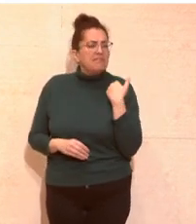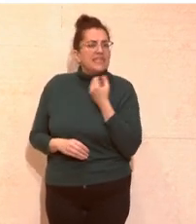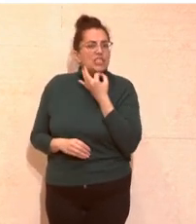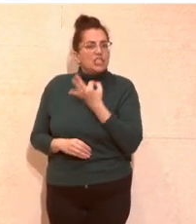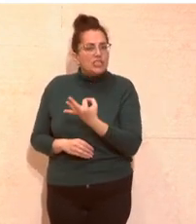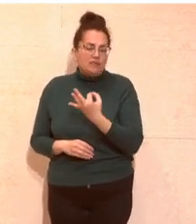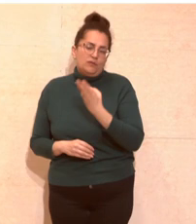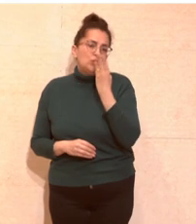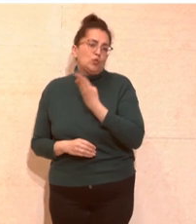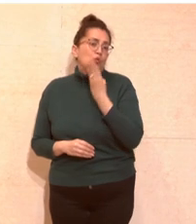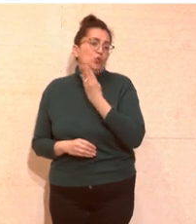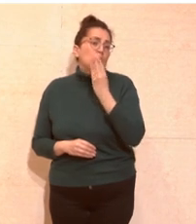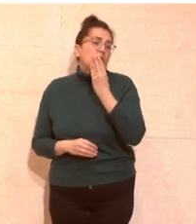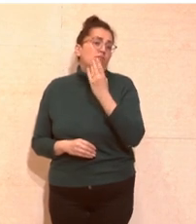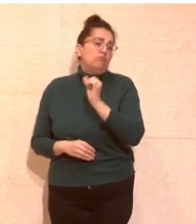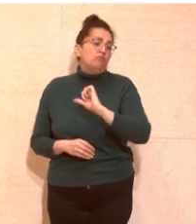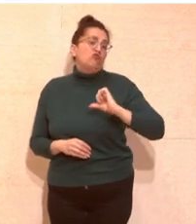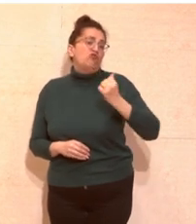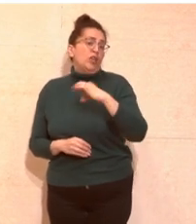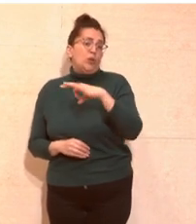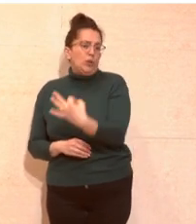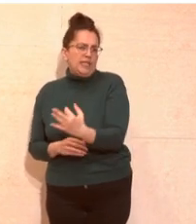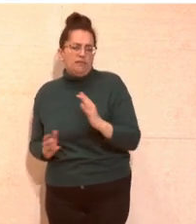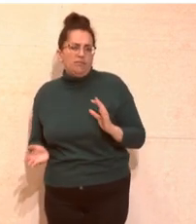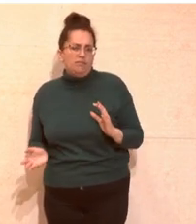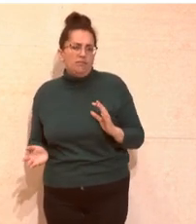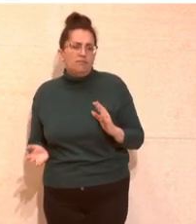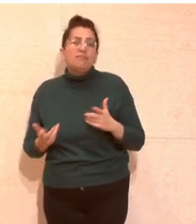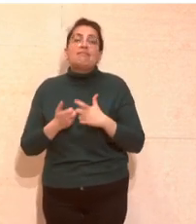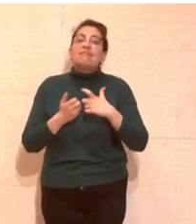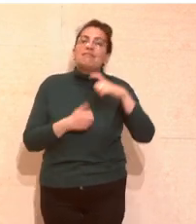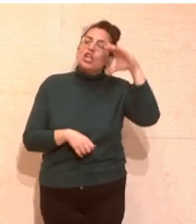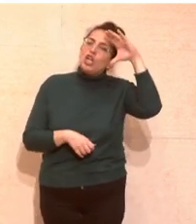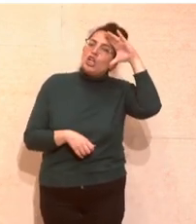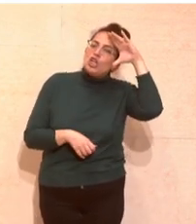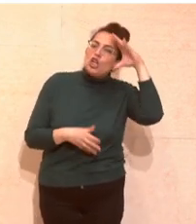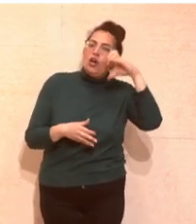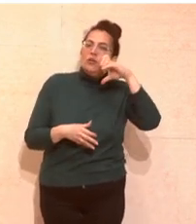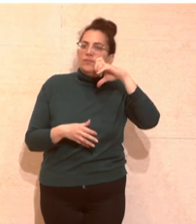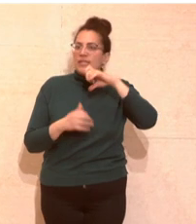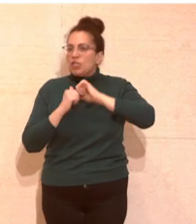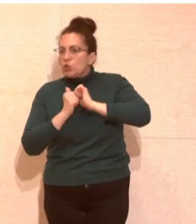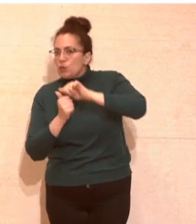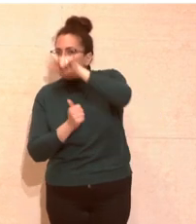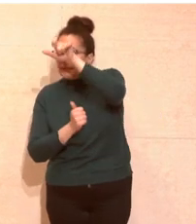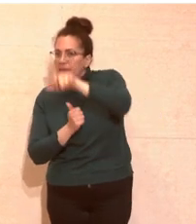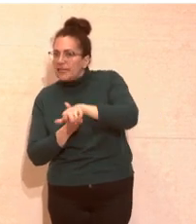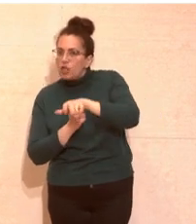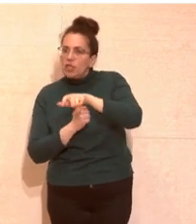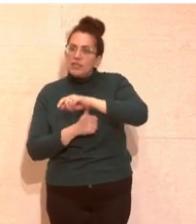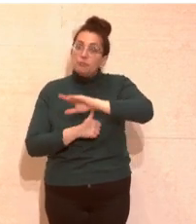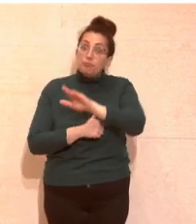et les rythmes. Ce qui fait que finalement, le sommeil, ça devrait être d'un certain type pour un certain individu. Et en